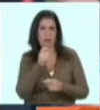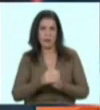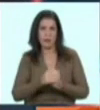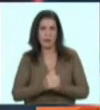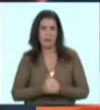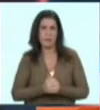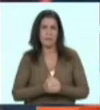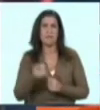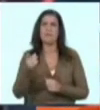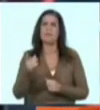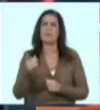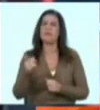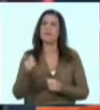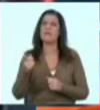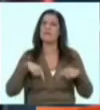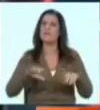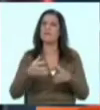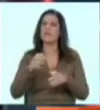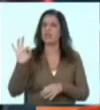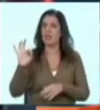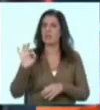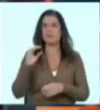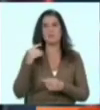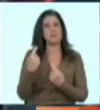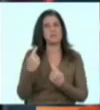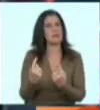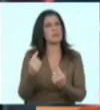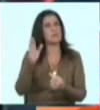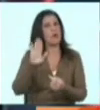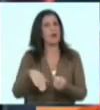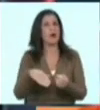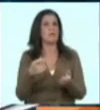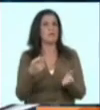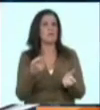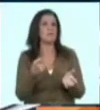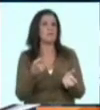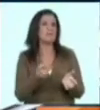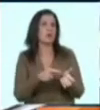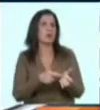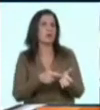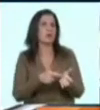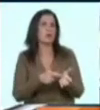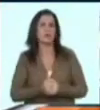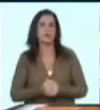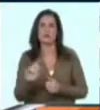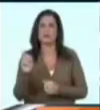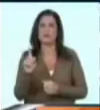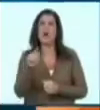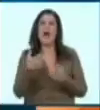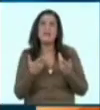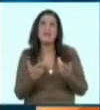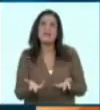אלה שבין הדורשים לבוא עם ה-D9 אל עבר הגבעה שם. ממש לא. אתה מפיץ תבהלה. אני מפיץ